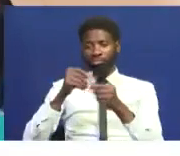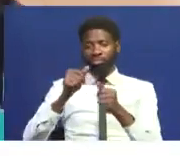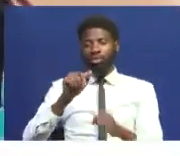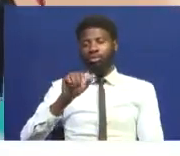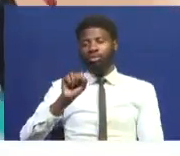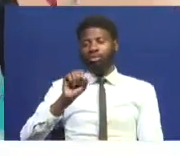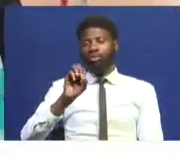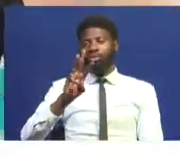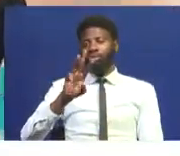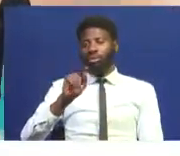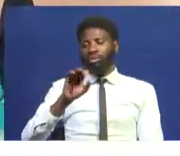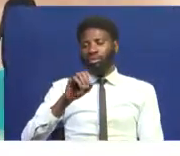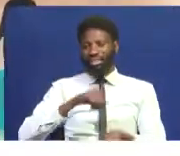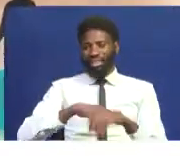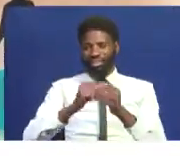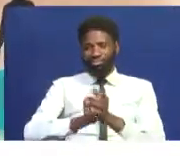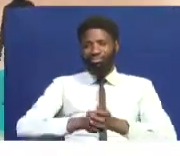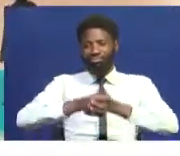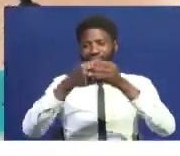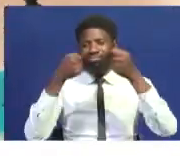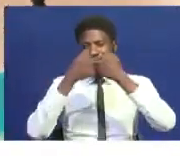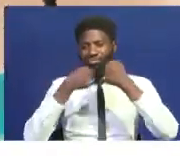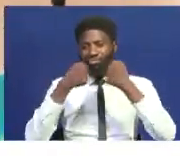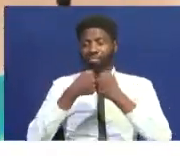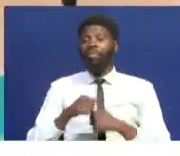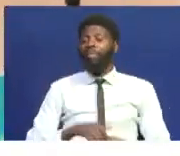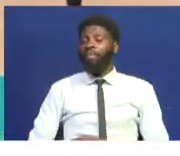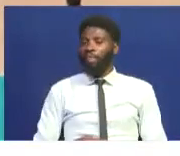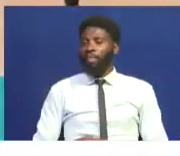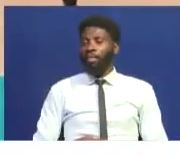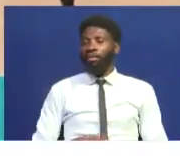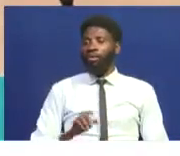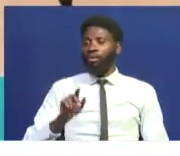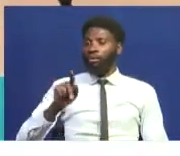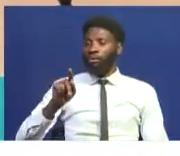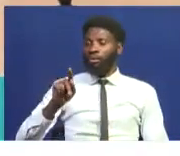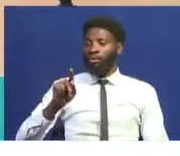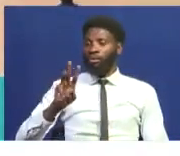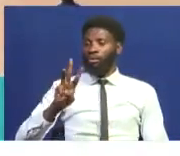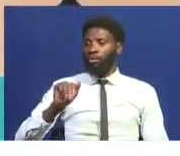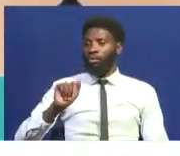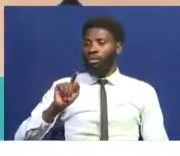seti 3-1 kwenye finali. Kwa Thanze ilishinda kwa seti za